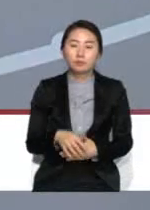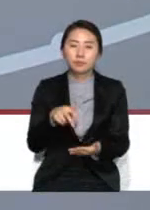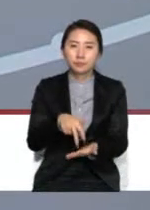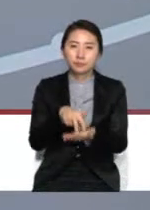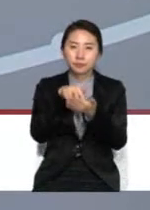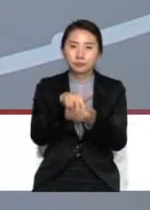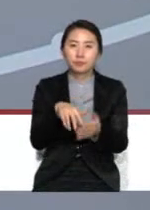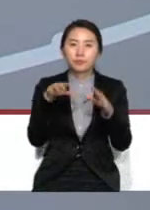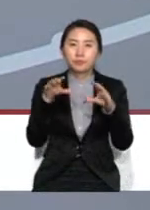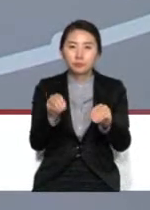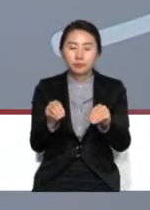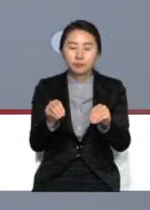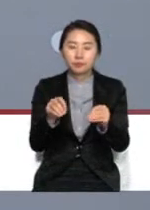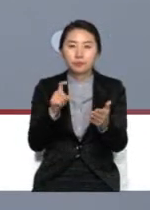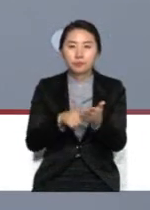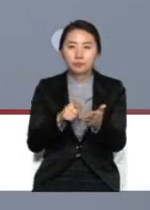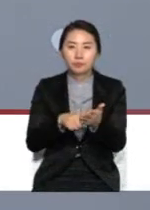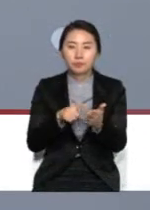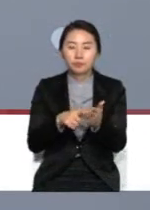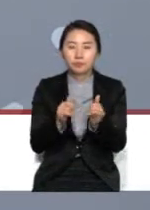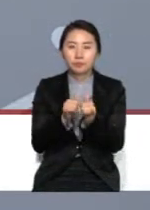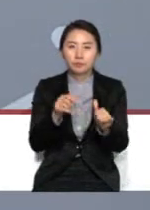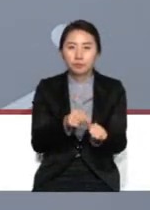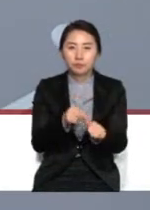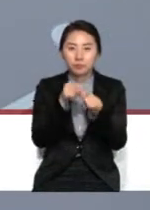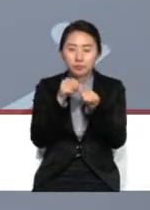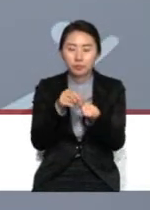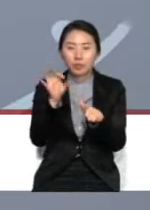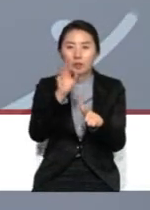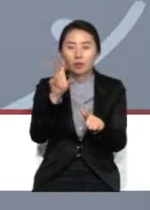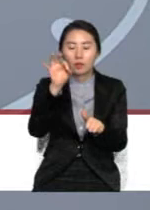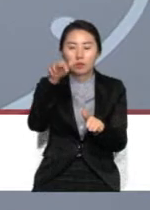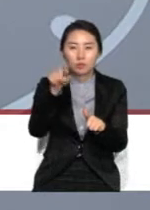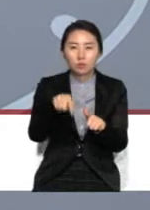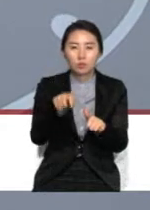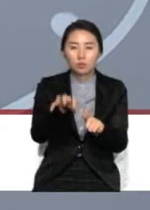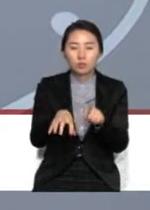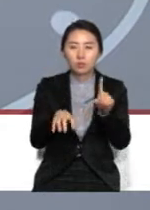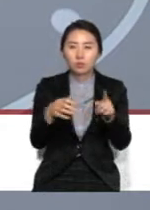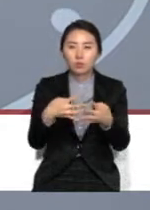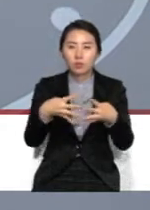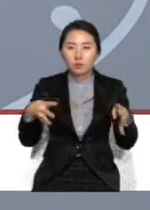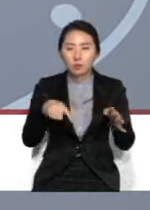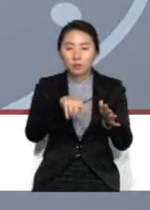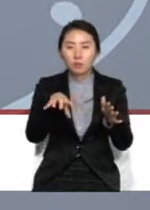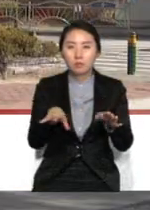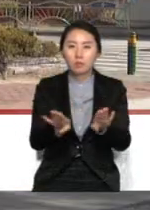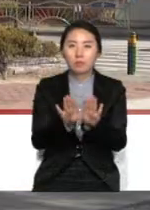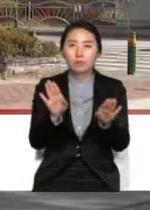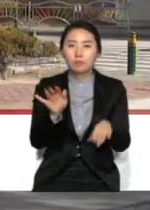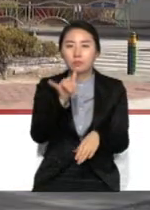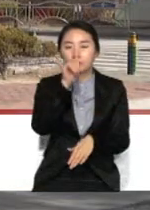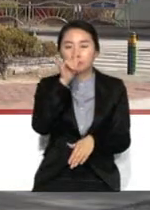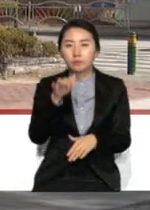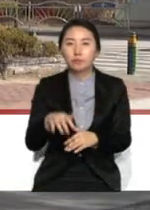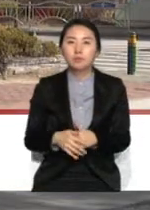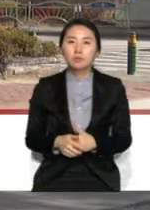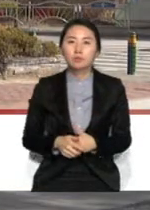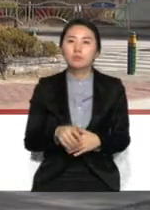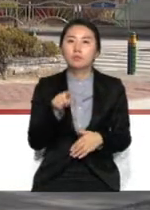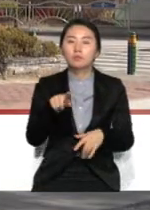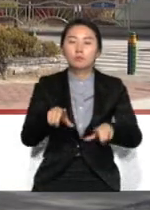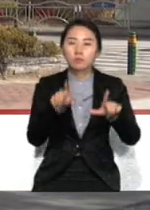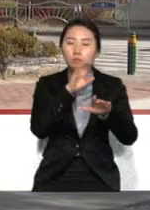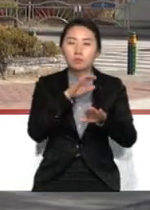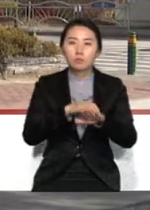승강기 멈춤을 가상한 승객 구조 훈련이 지난 9일 양주구 휴먼시아 6단지 아파트에서 열렸습니다.